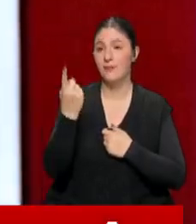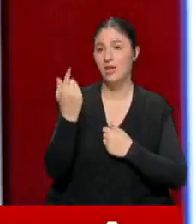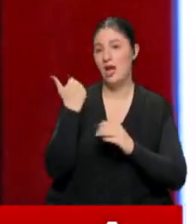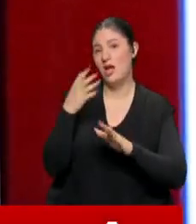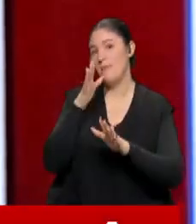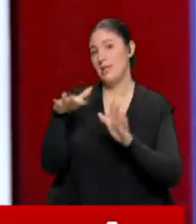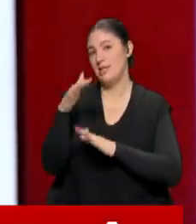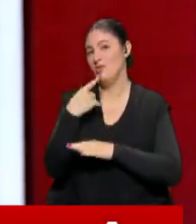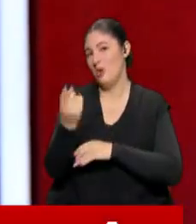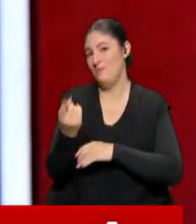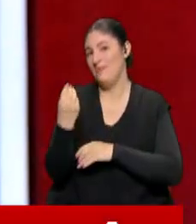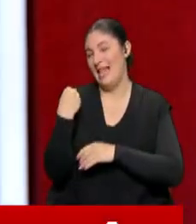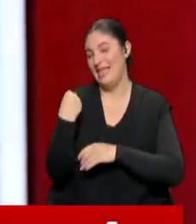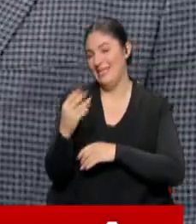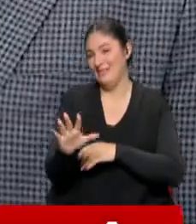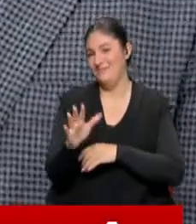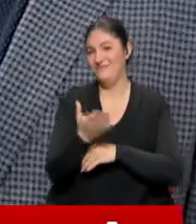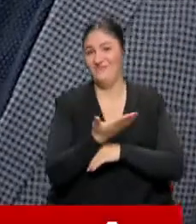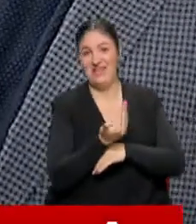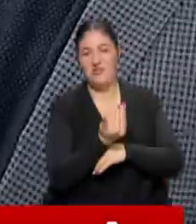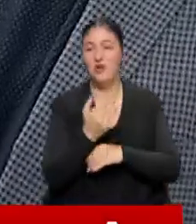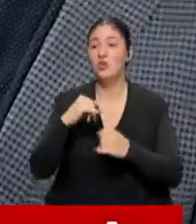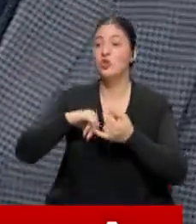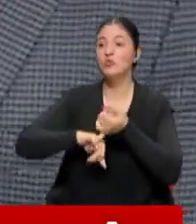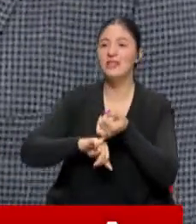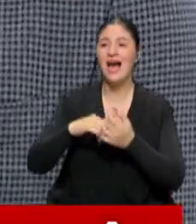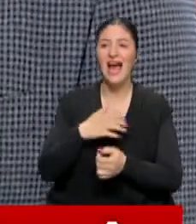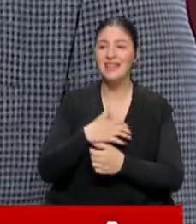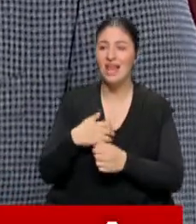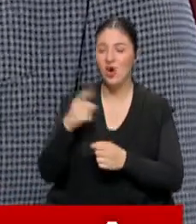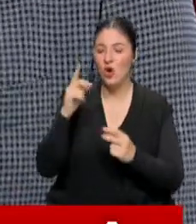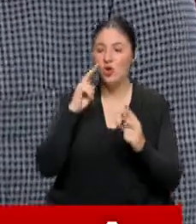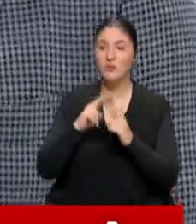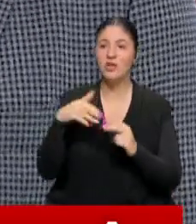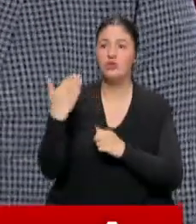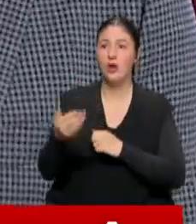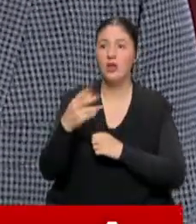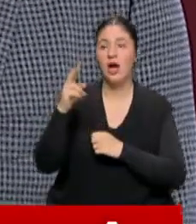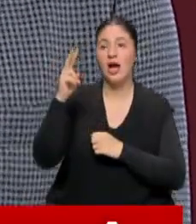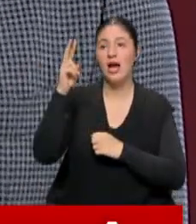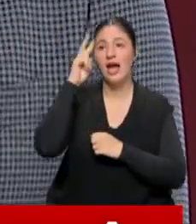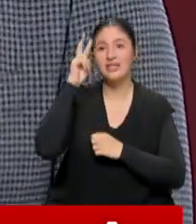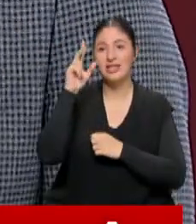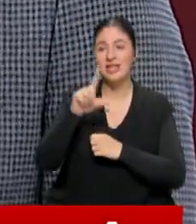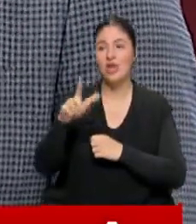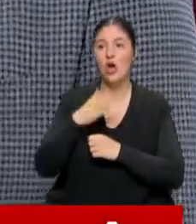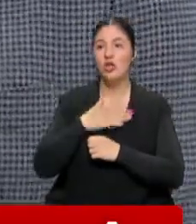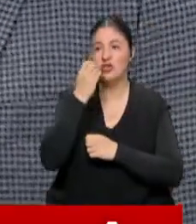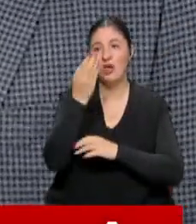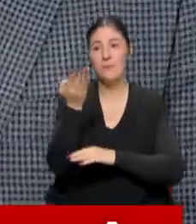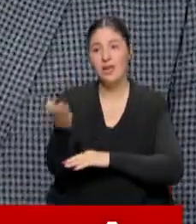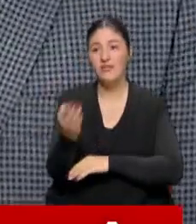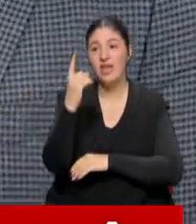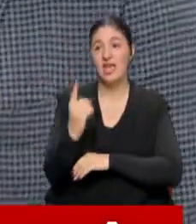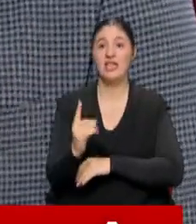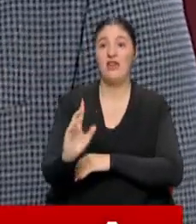kulis Eee yeni bir kulis Cumartesi Anneleri o görüşmeden sonra Galatasaray Lisesinin önünde çiçek bıraktılar